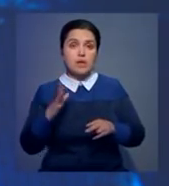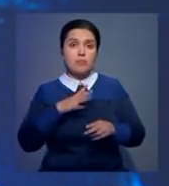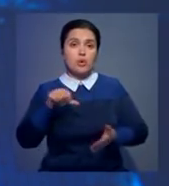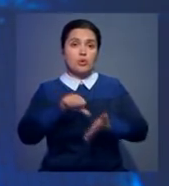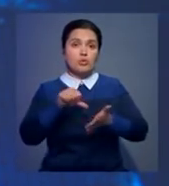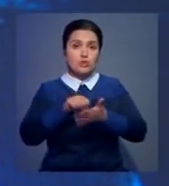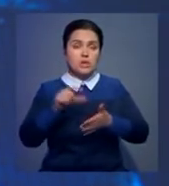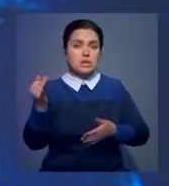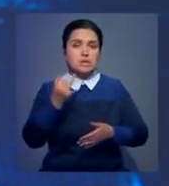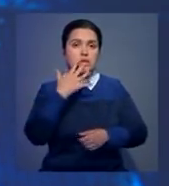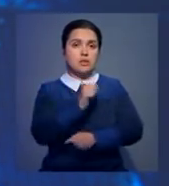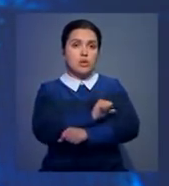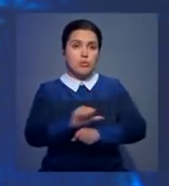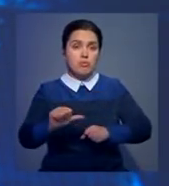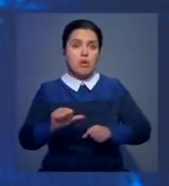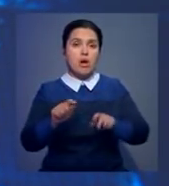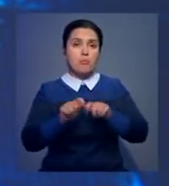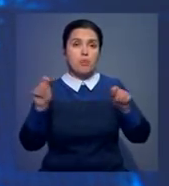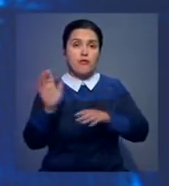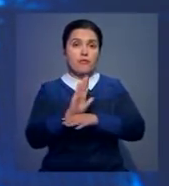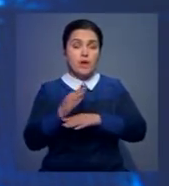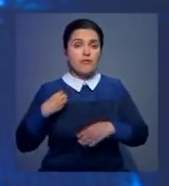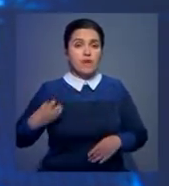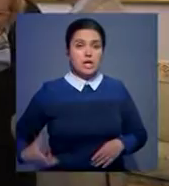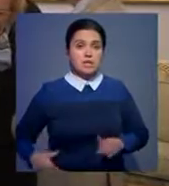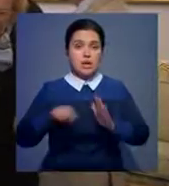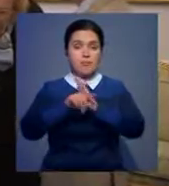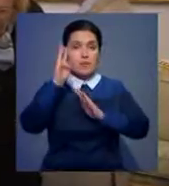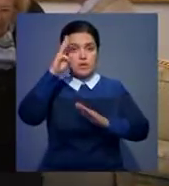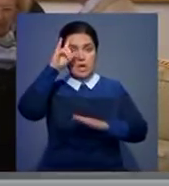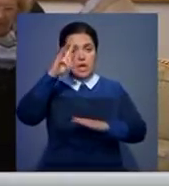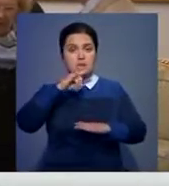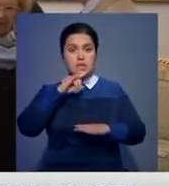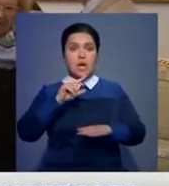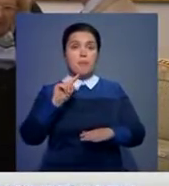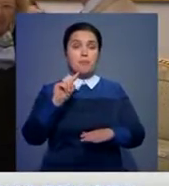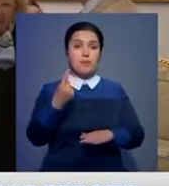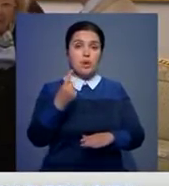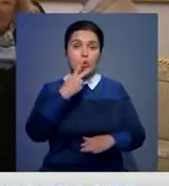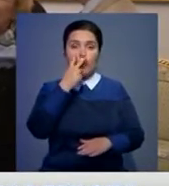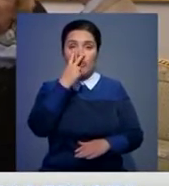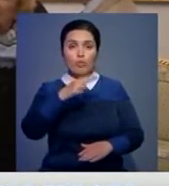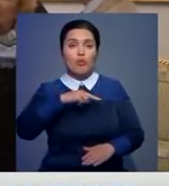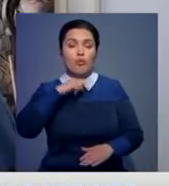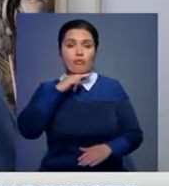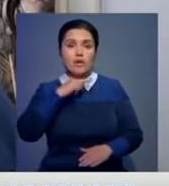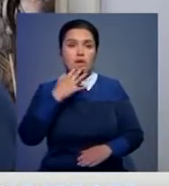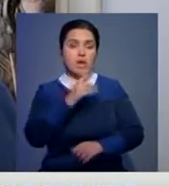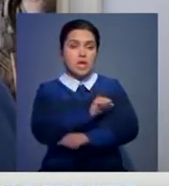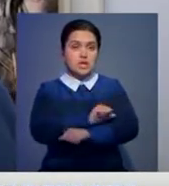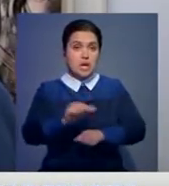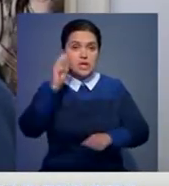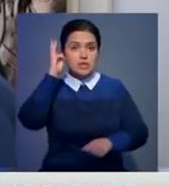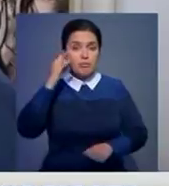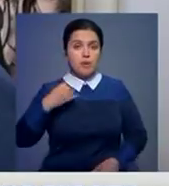зарубежных дистрибьюторов. Премьера фильма состоялась в Париже, в здании посольства Казахстана во Франции. Первыми картину увидели иностранные дипломаты